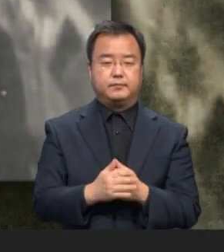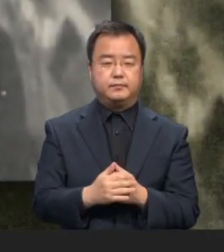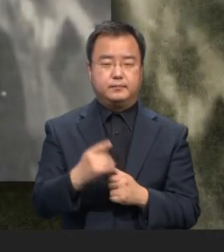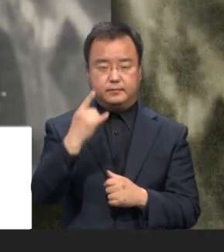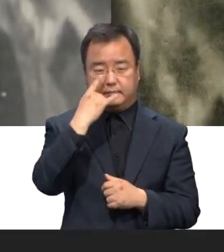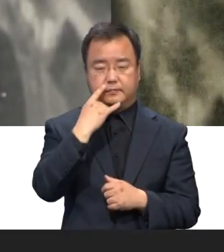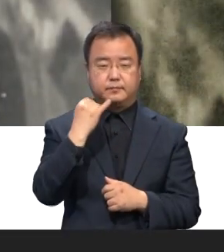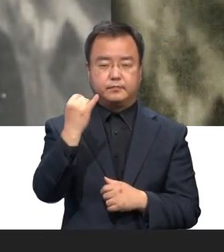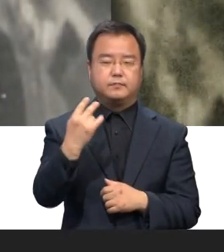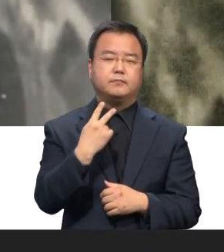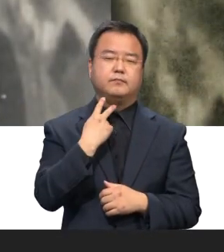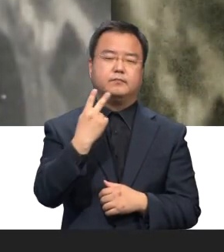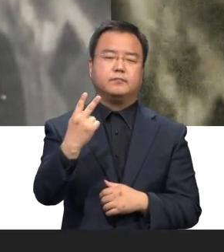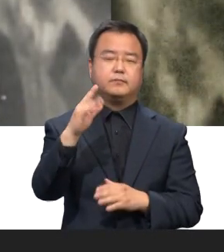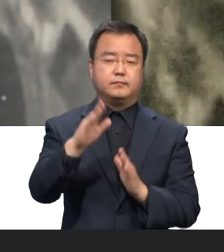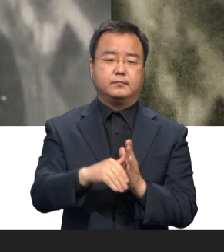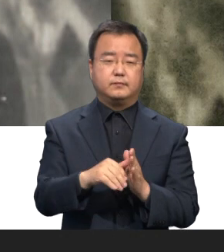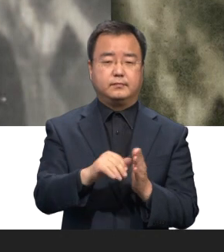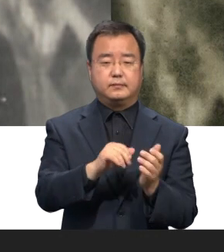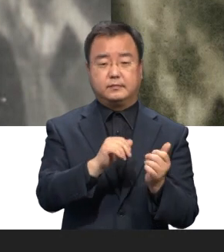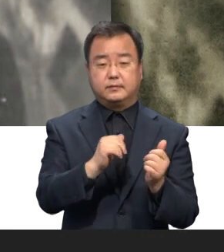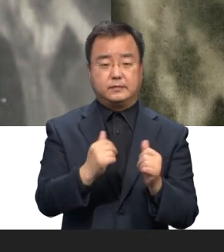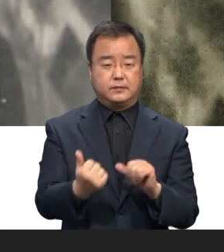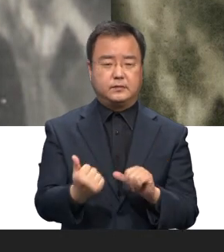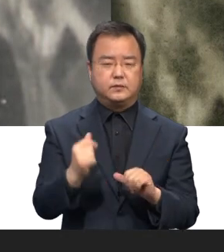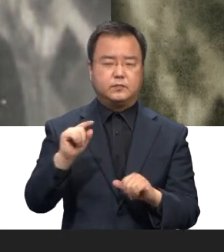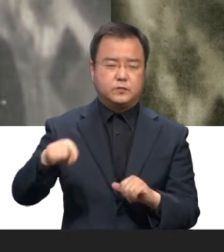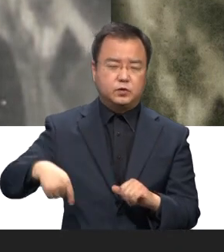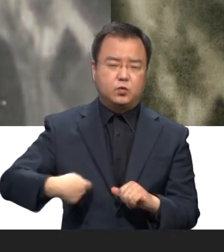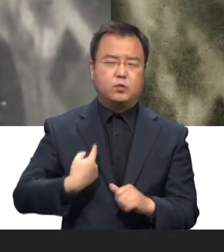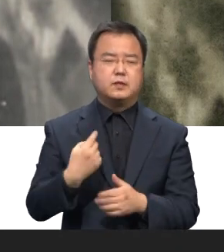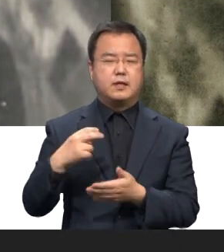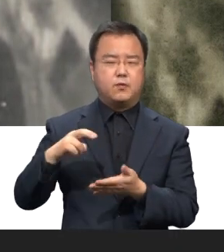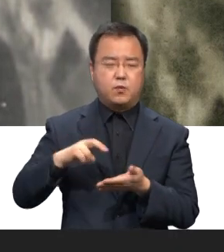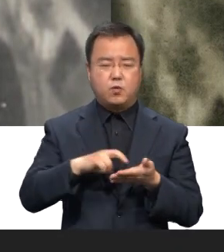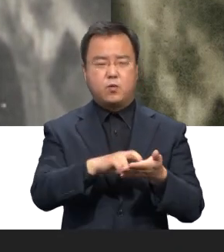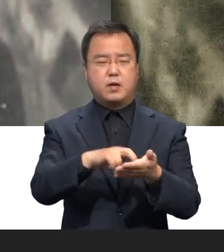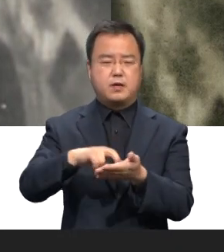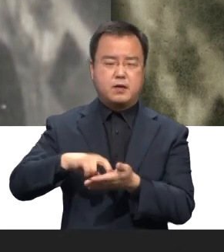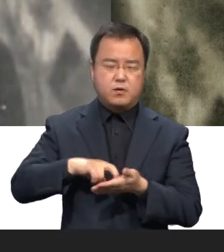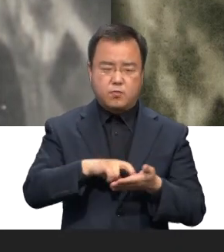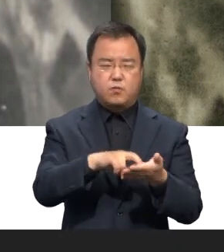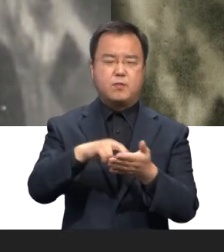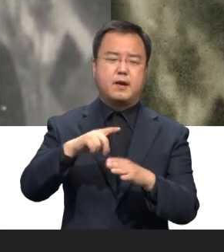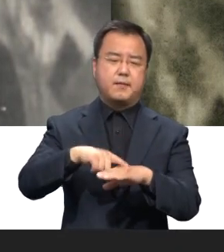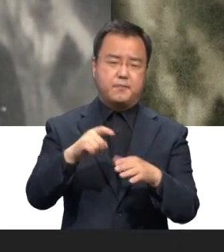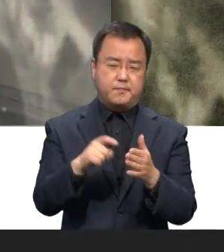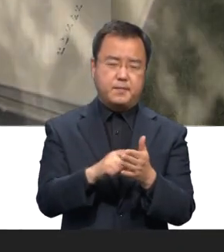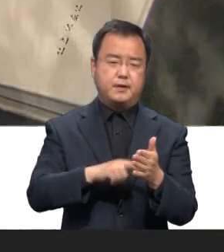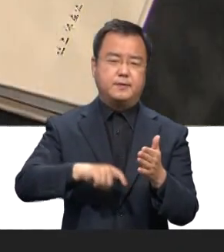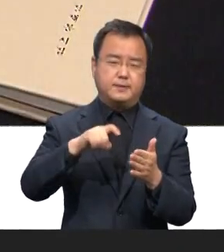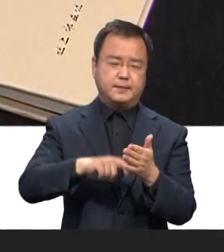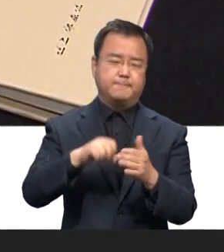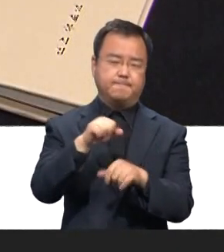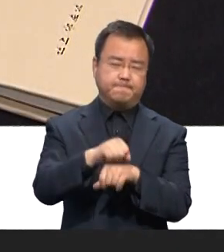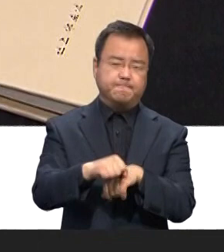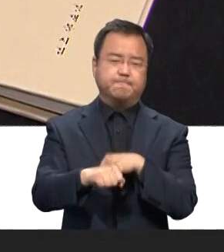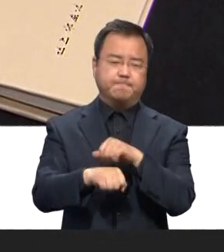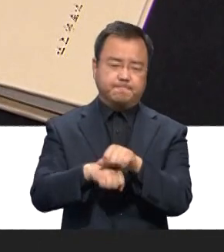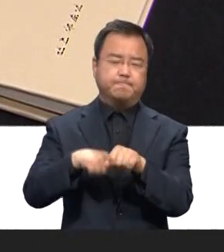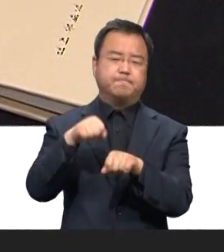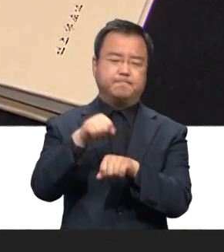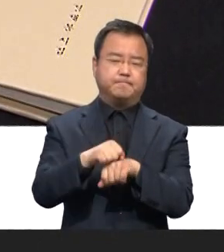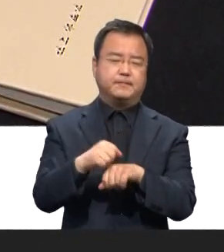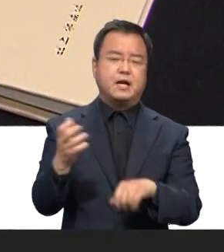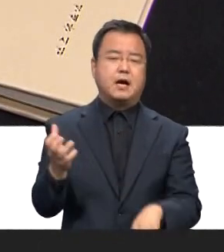어머니를 두 살 때 여의고 혼자 외로움을 굉장히 가슴 속에 차곡차곡 쌓아놨던